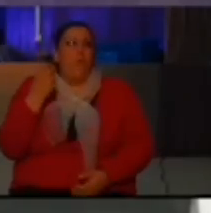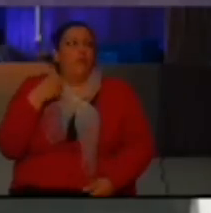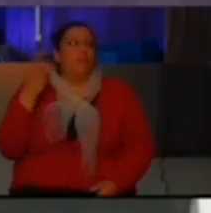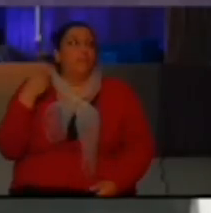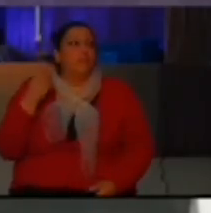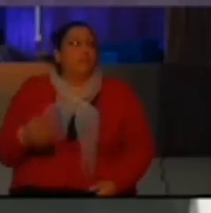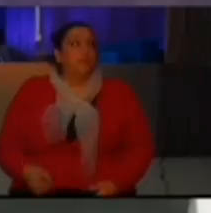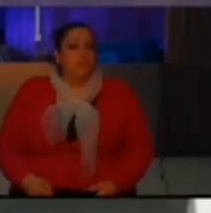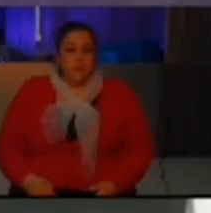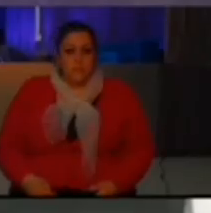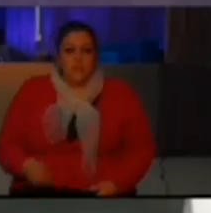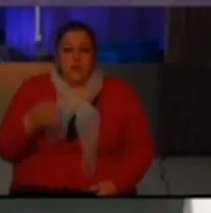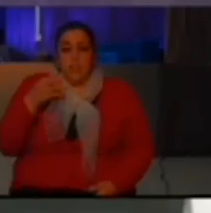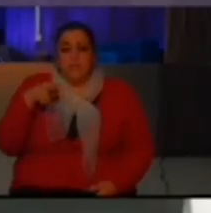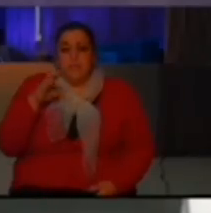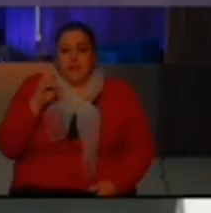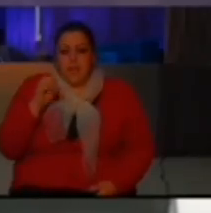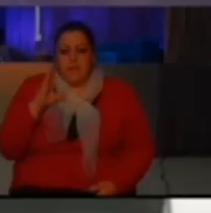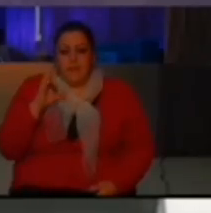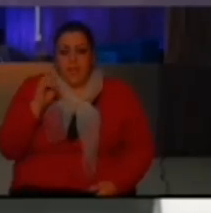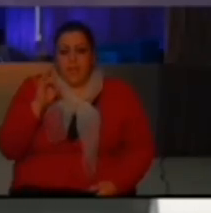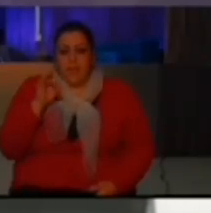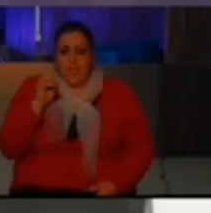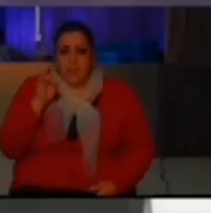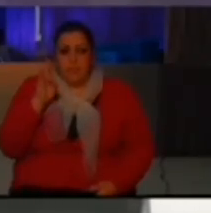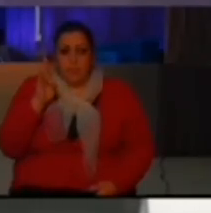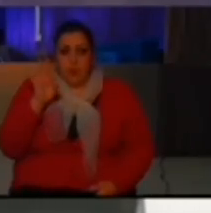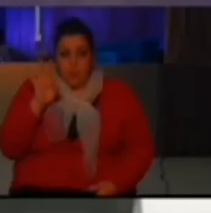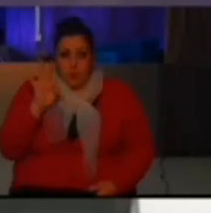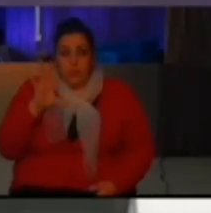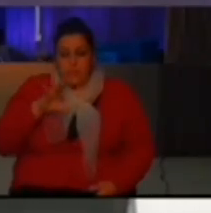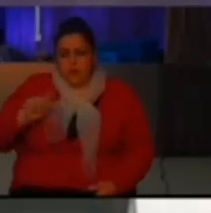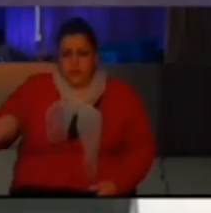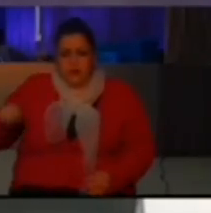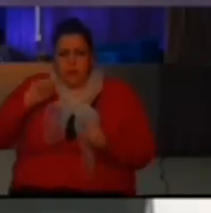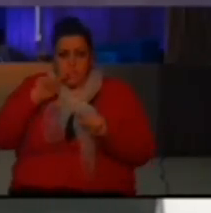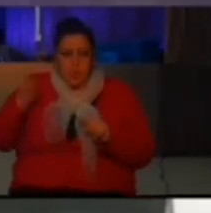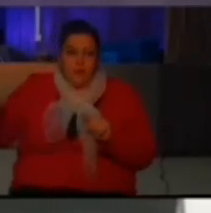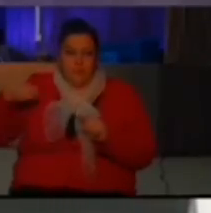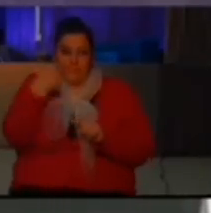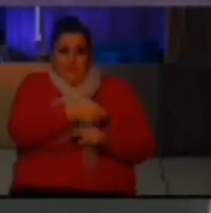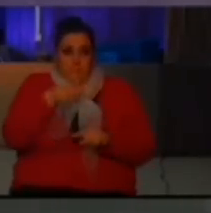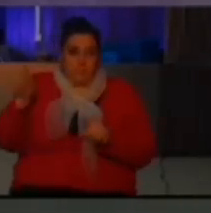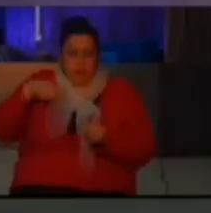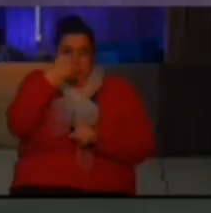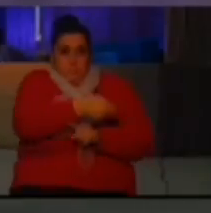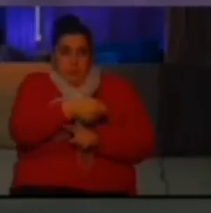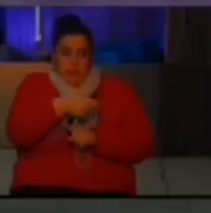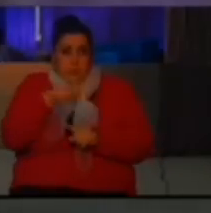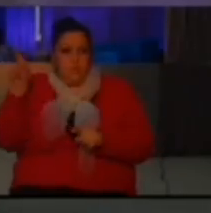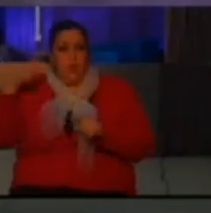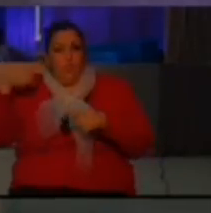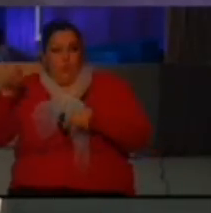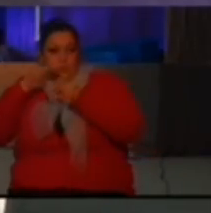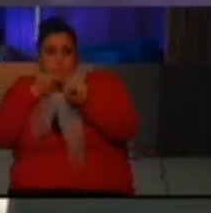պաստոր Անդրեի Ձիրիենկոն, հրաշալի մի մարդ ինքը այստեղ ծառայել է, մեծ սիրտ ունի ազգերի համար, ինքը իրականում շատ լավ մարդ,